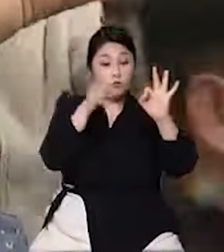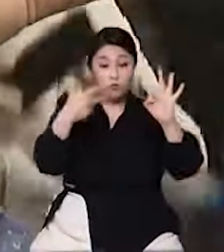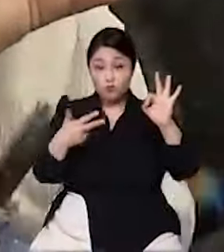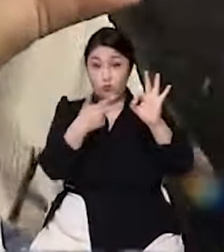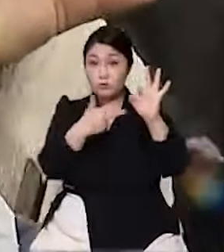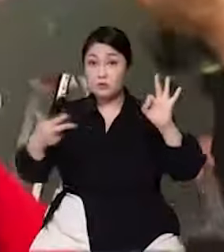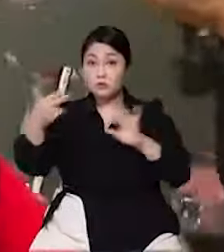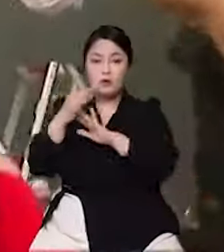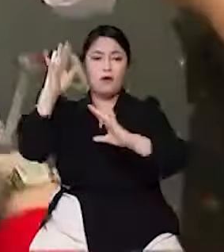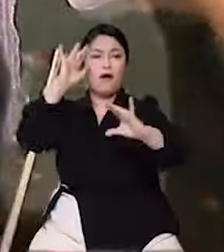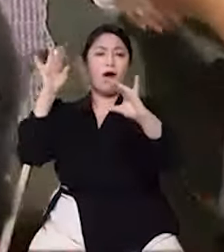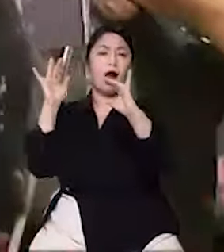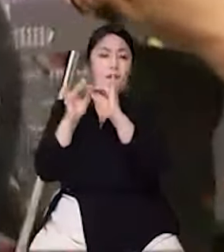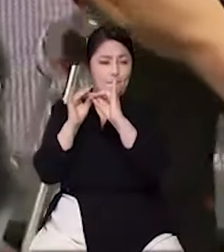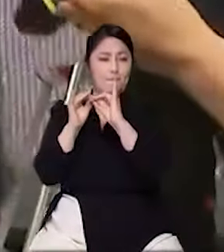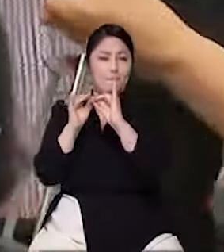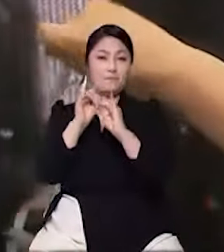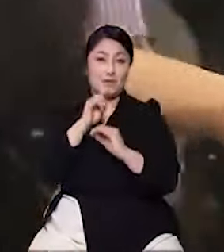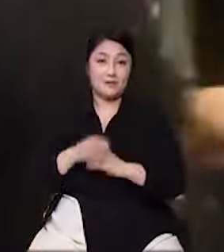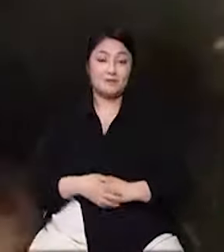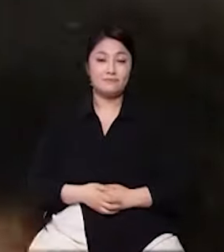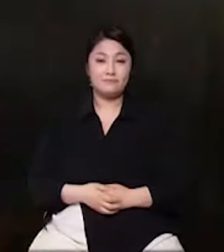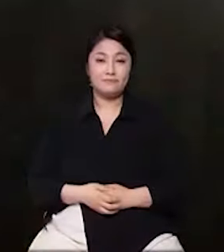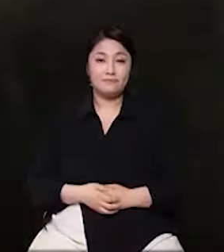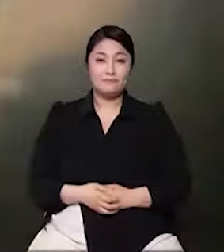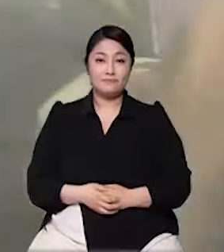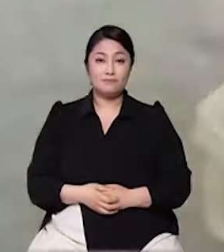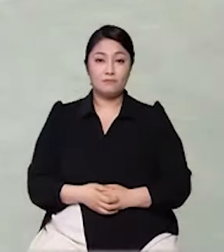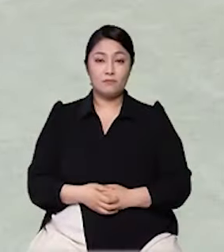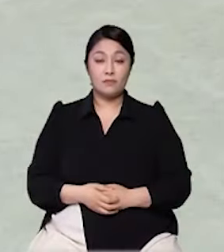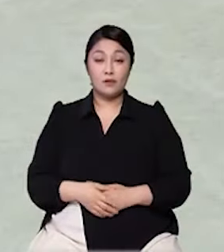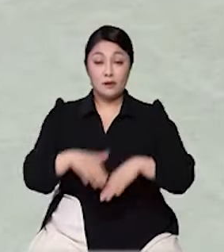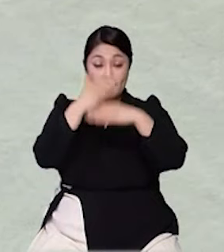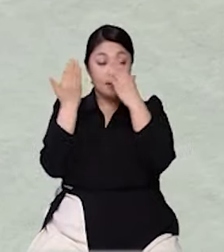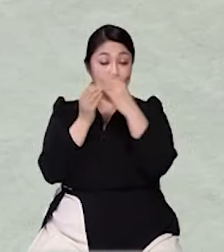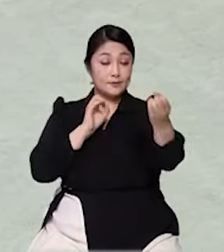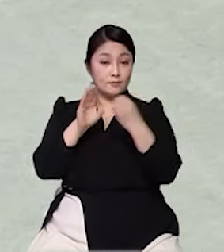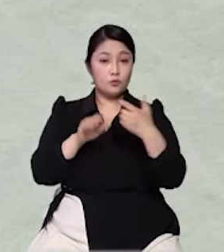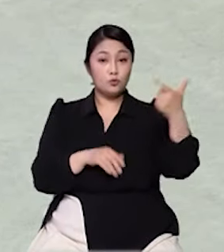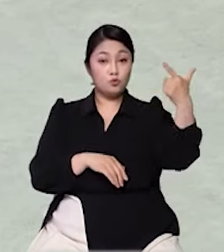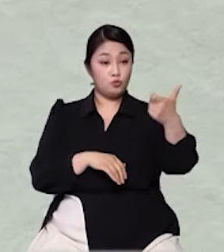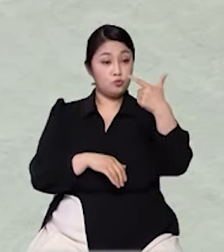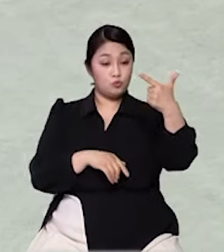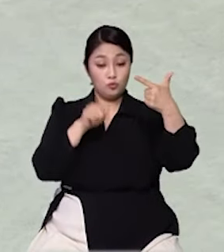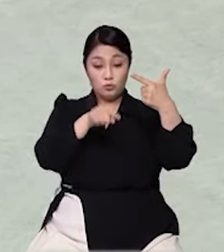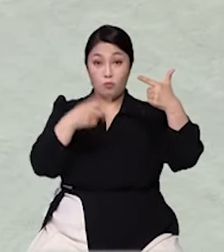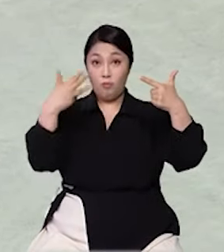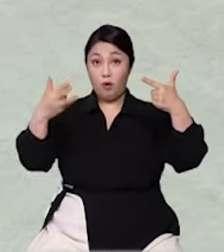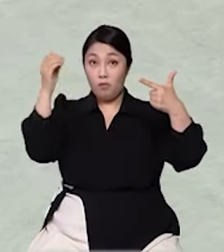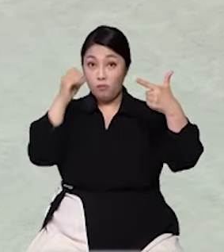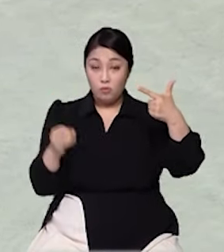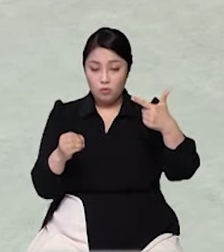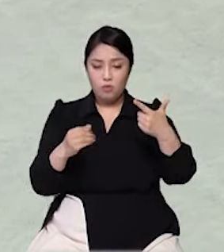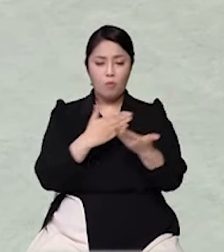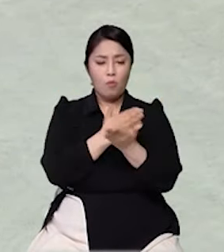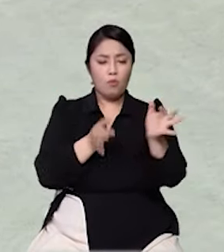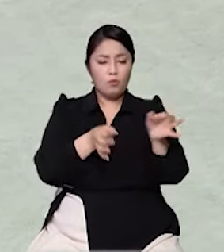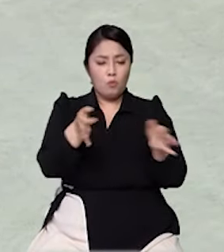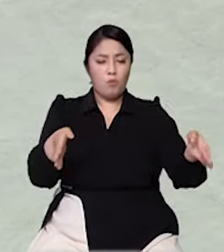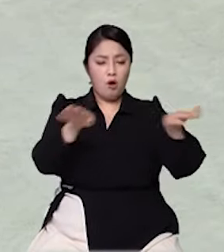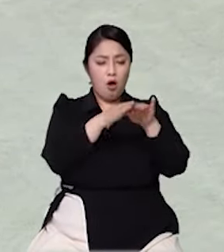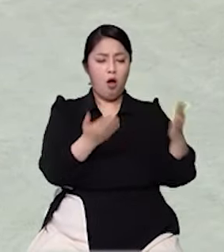7명은 창성 해 한 표를 던졌습니다 전체 응답자의 무려 66.8% 가 복합쇼핑몰